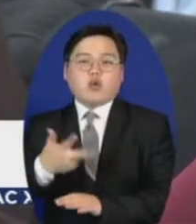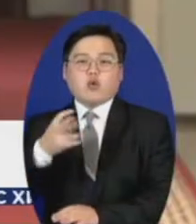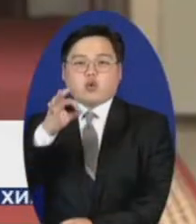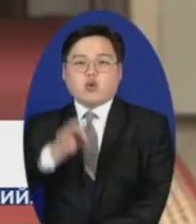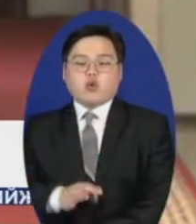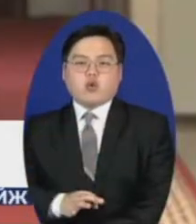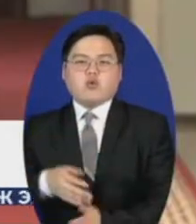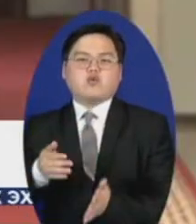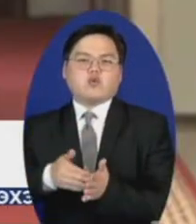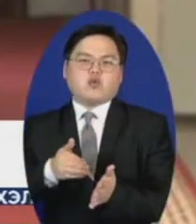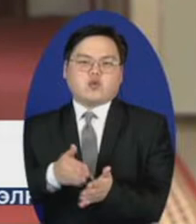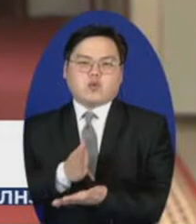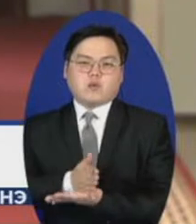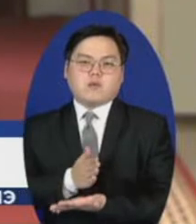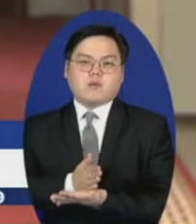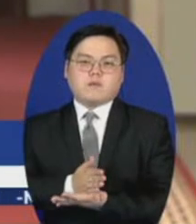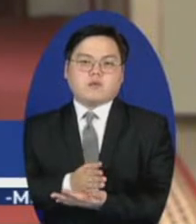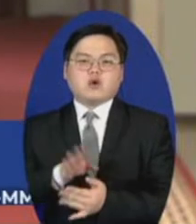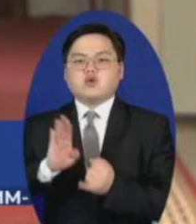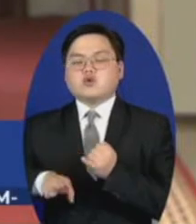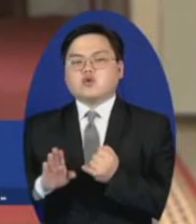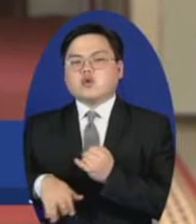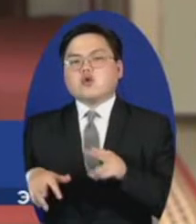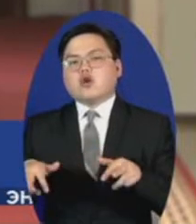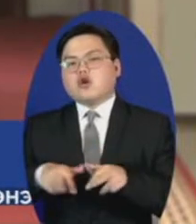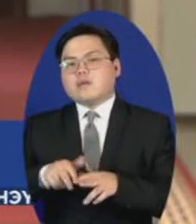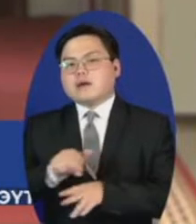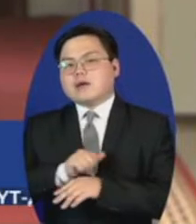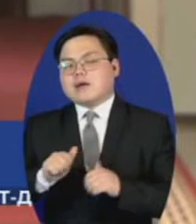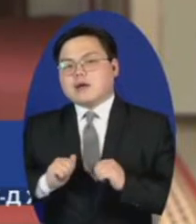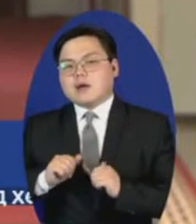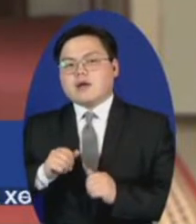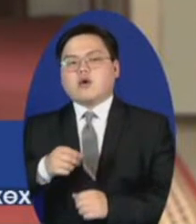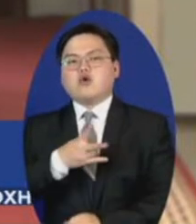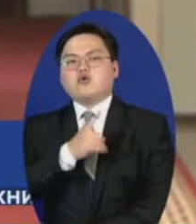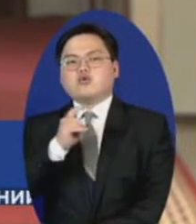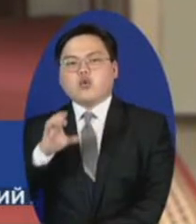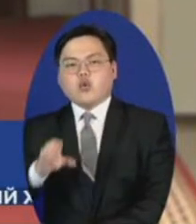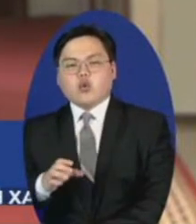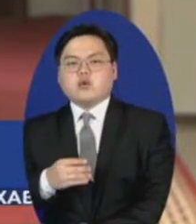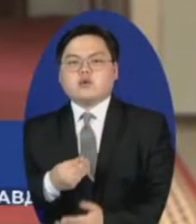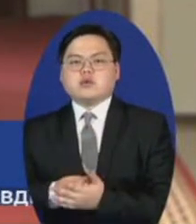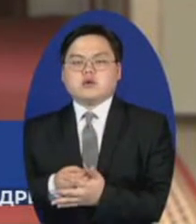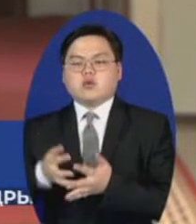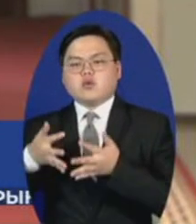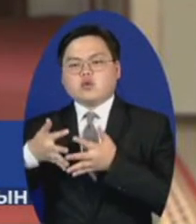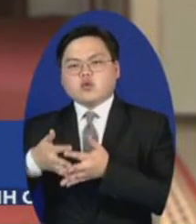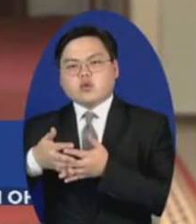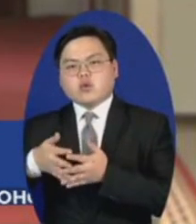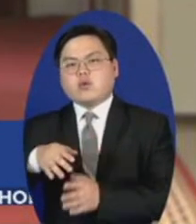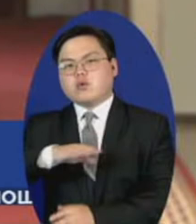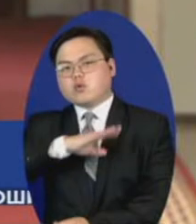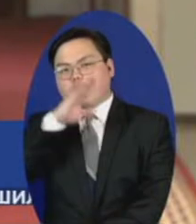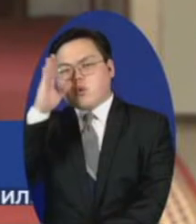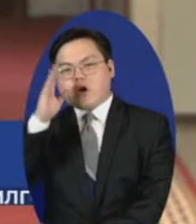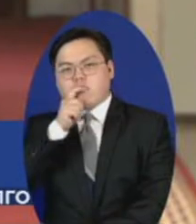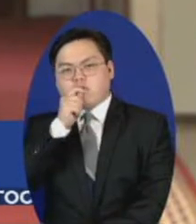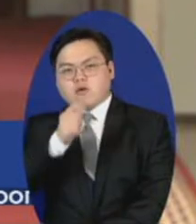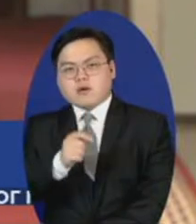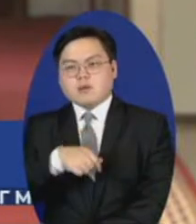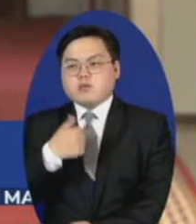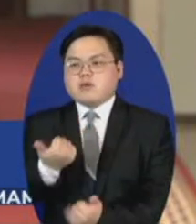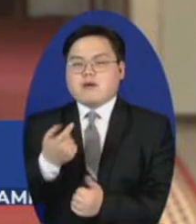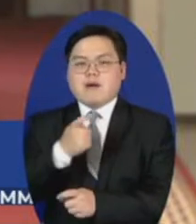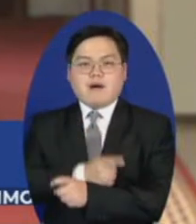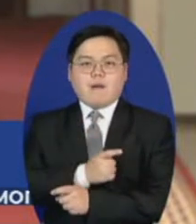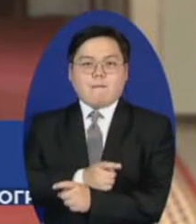хамрагдaltaй байна. Сүүлийн үед хөгжлийн бэрхшээлтэй иргэдийн түлээ нүрс орон сусны дулааны хөнгөлтийг зарим халамжийн